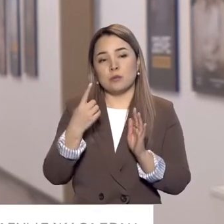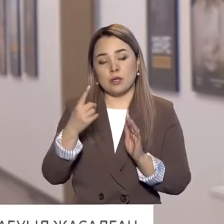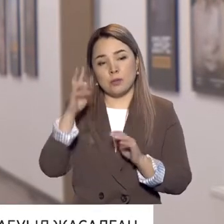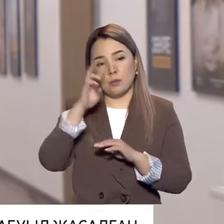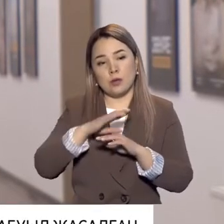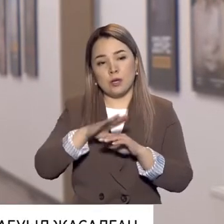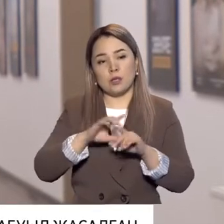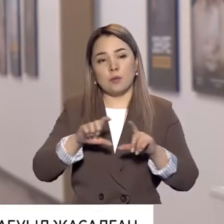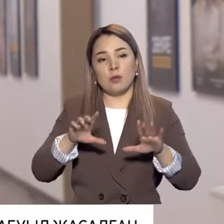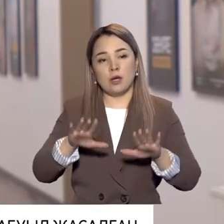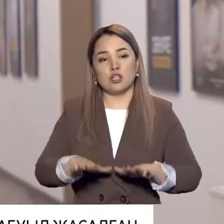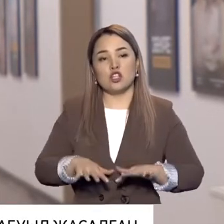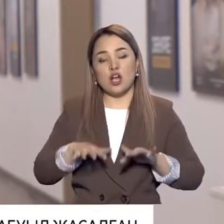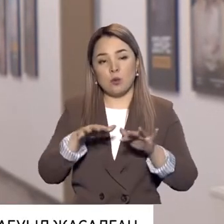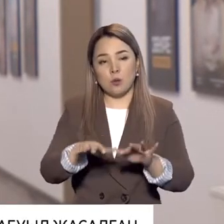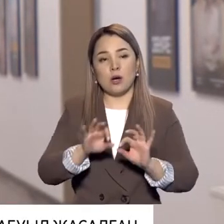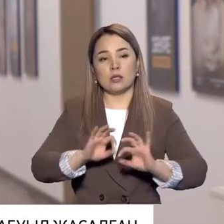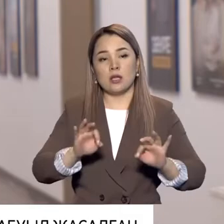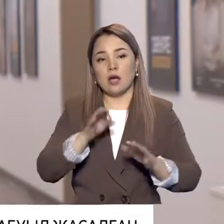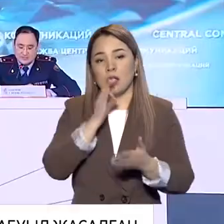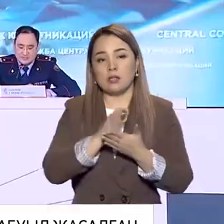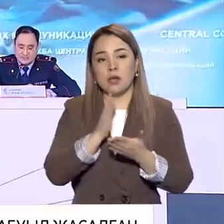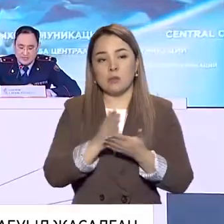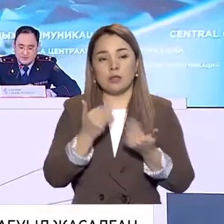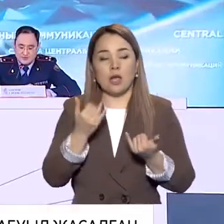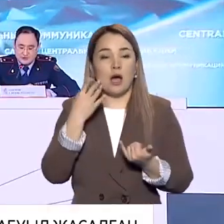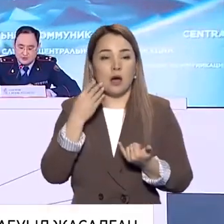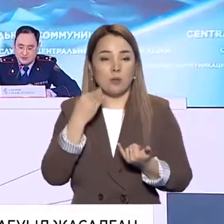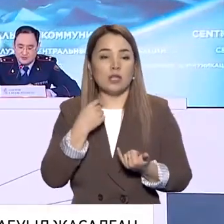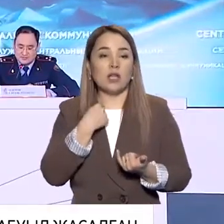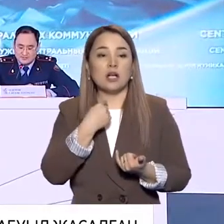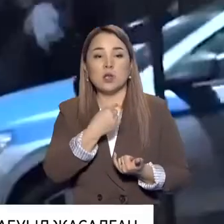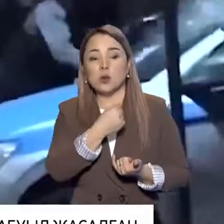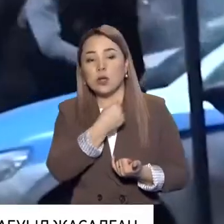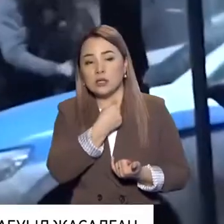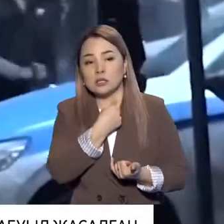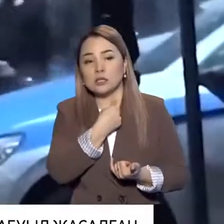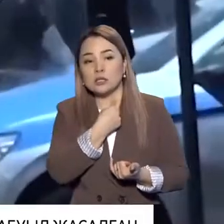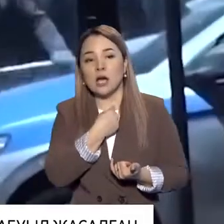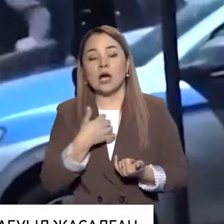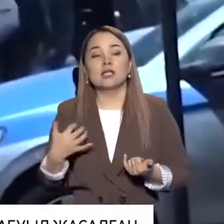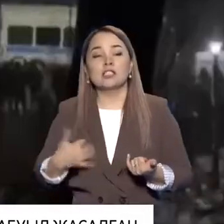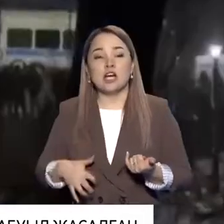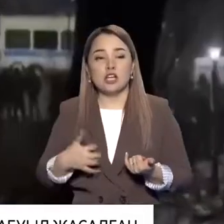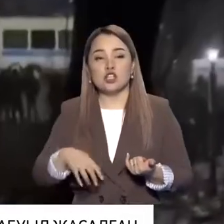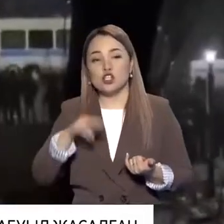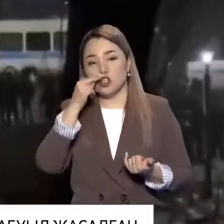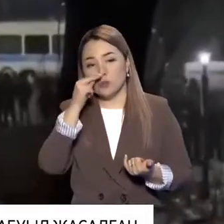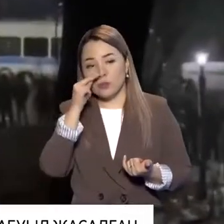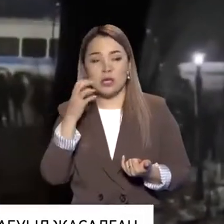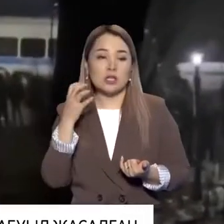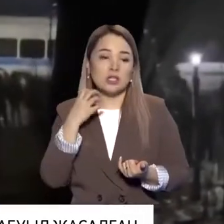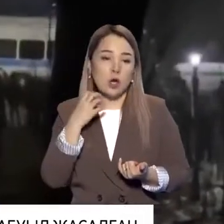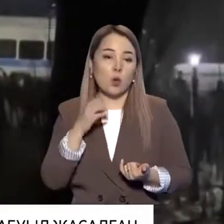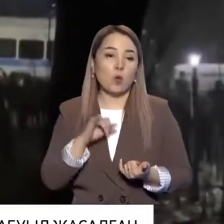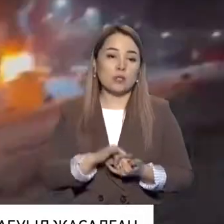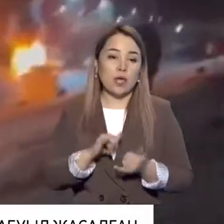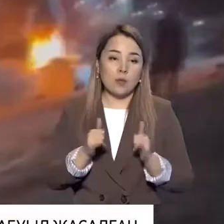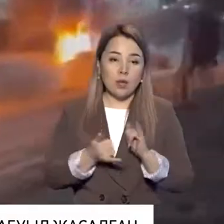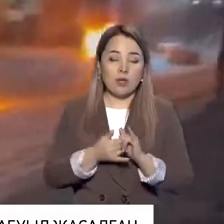мекемеге шабуыл жасалғаны айтылды. Олар Алматы, Талдықорған, Тараз, Шымкент, Қызылорда, Өскемен,